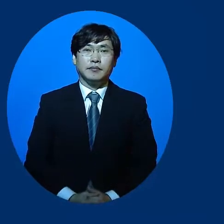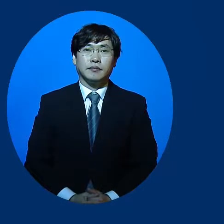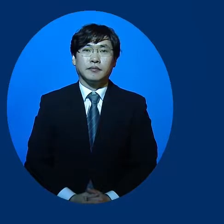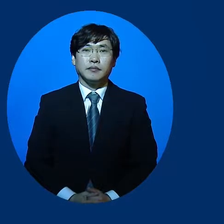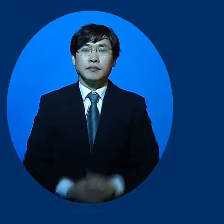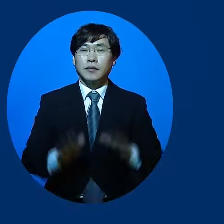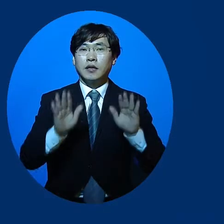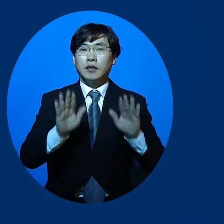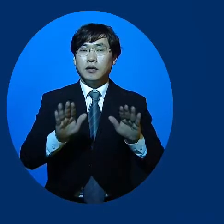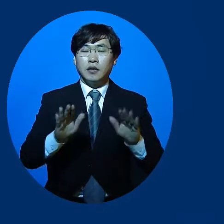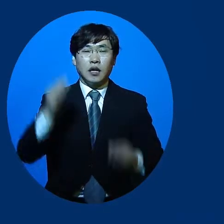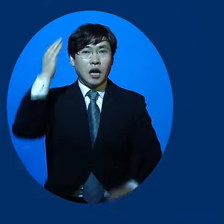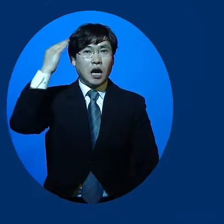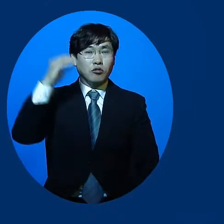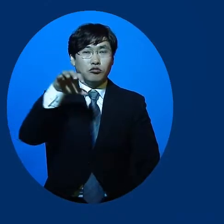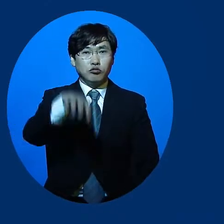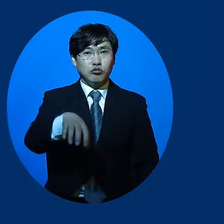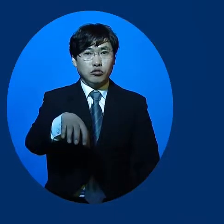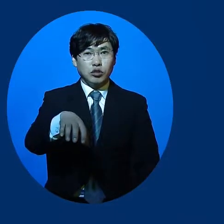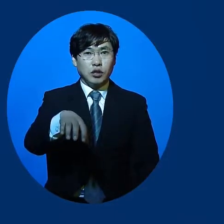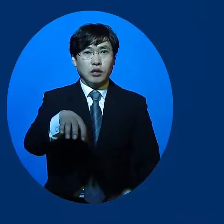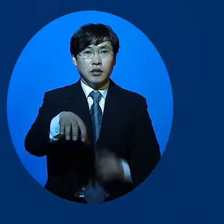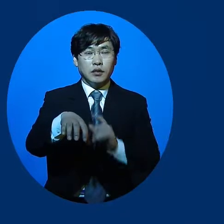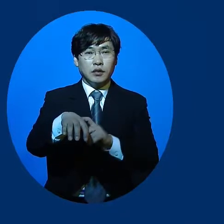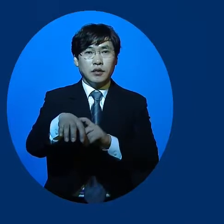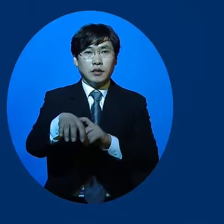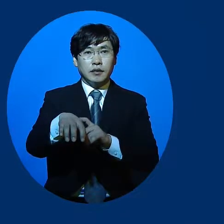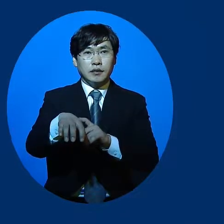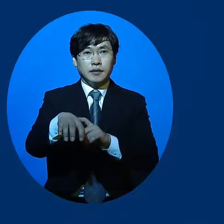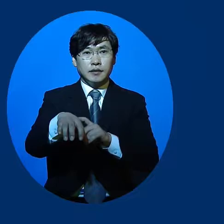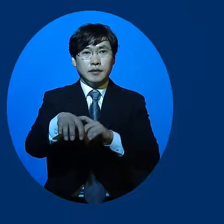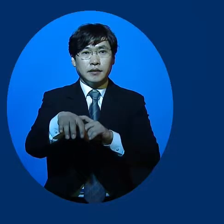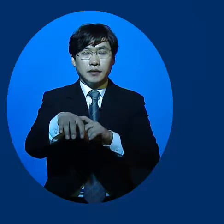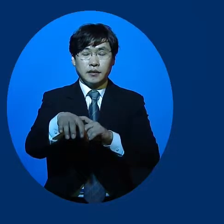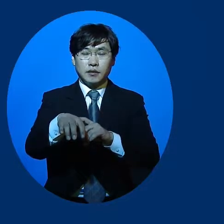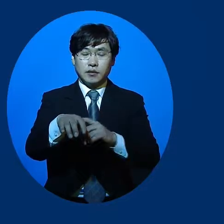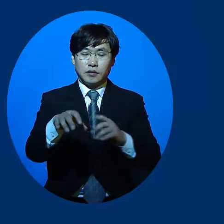현재 우리나라에는 장애인 전용 체육 시설이 약 40여 개가 운영되고 있습니다.